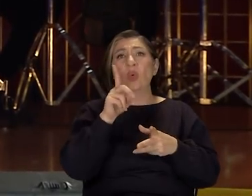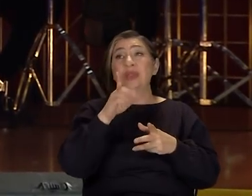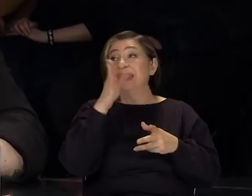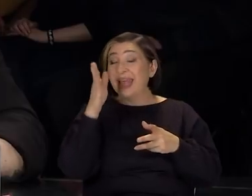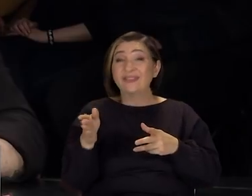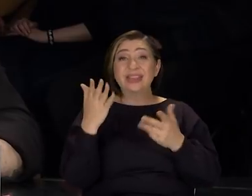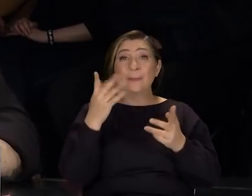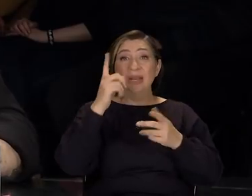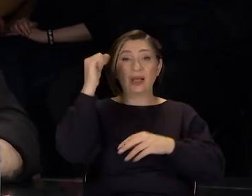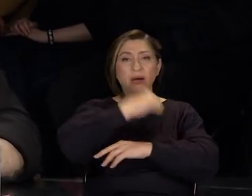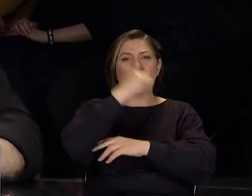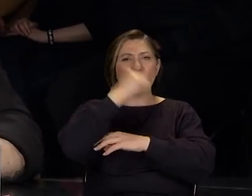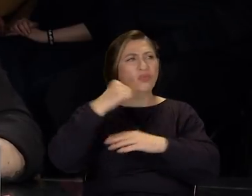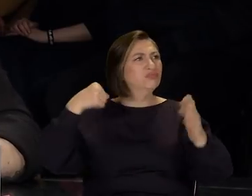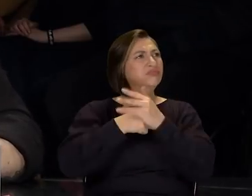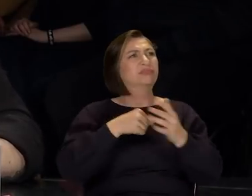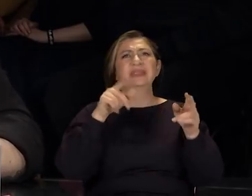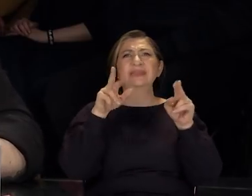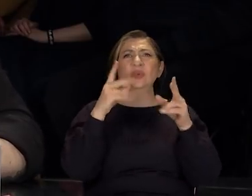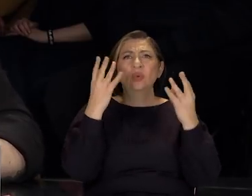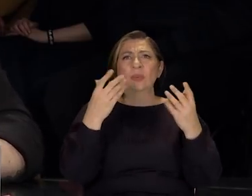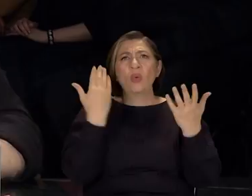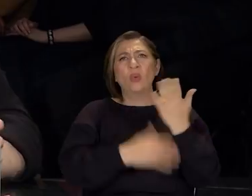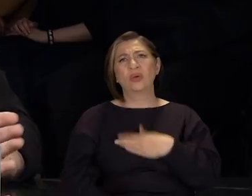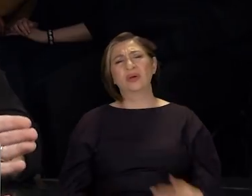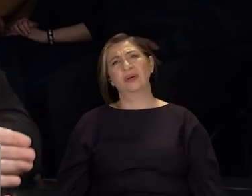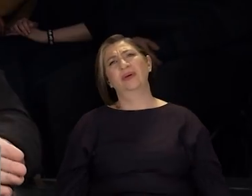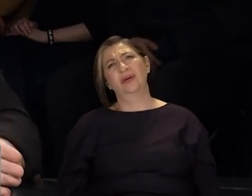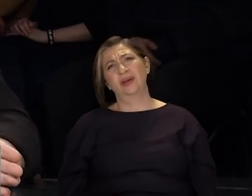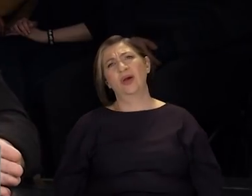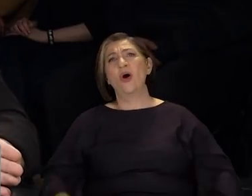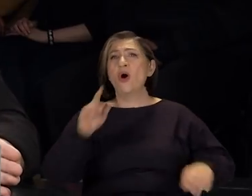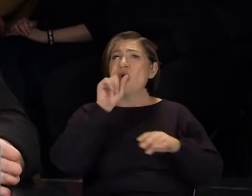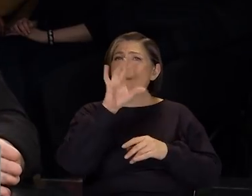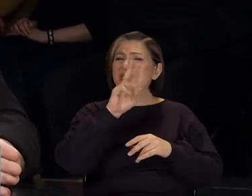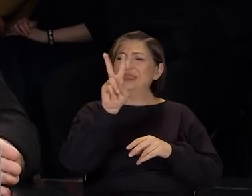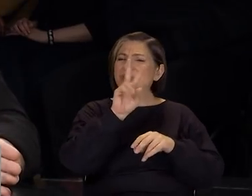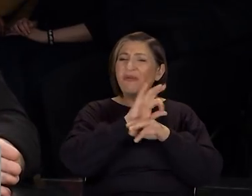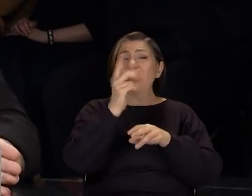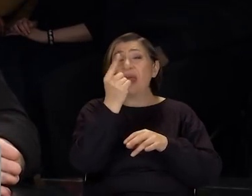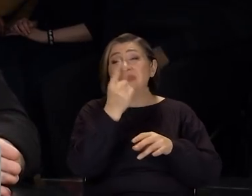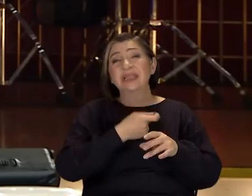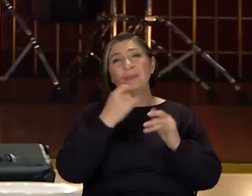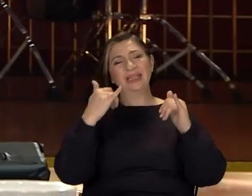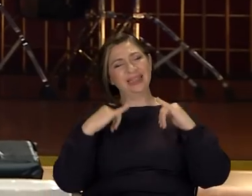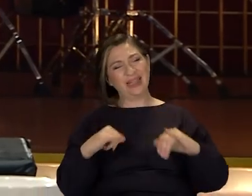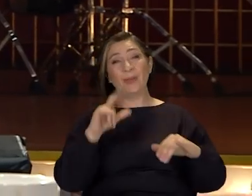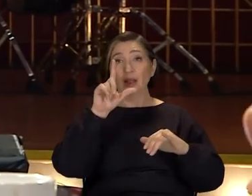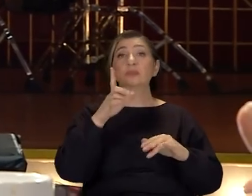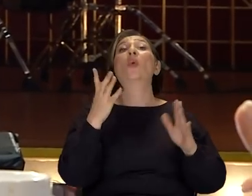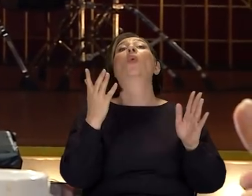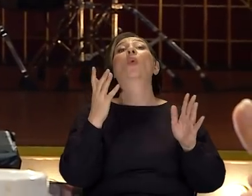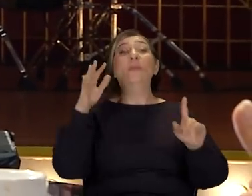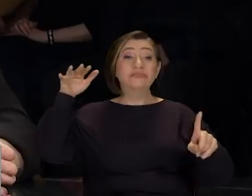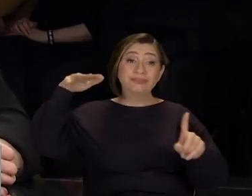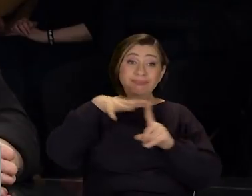tarafta da bir kamyon çarpmış gibi oluyorsunuz sahneden sonra. Gerçekten bir 15-20 dakika veya yarım saate ihtiyacı oluyor insanın. Evet. Evet. Ama yok yani böyle bir